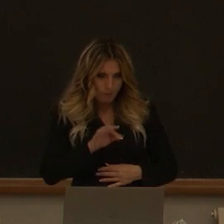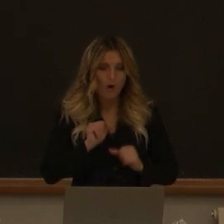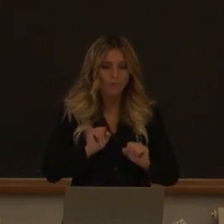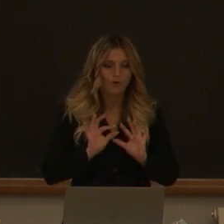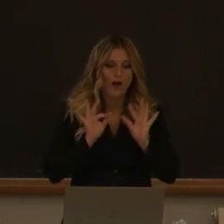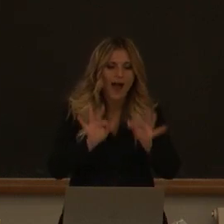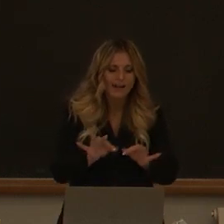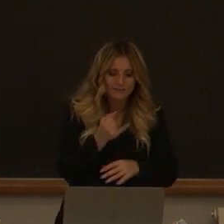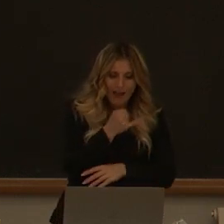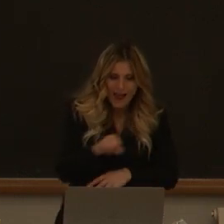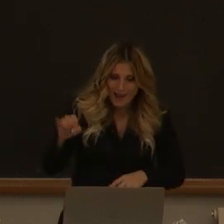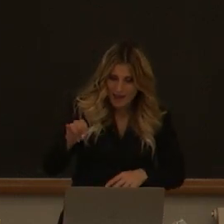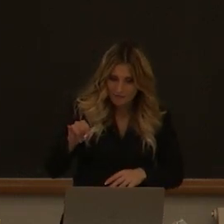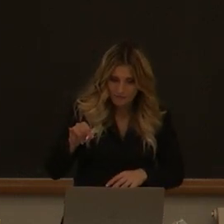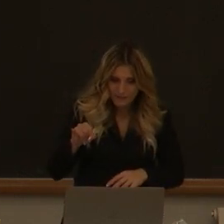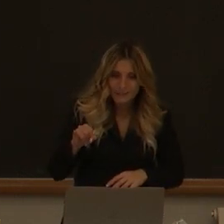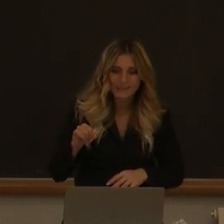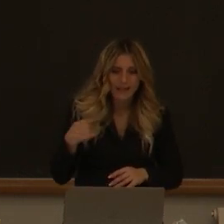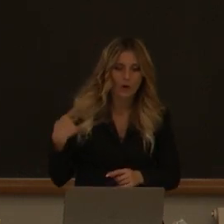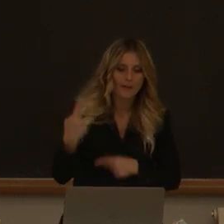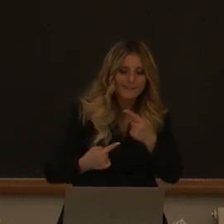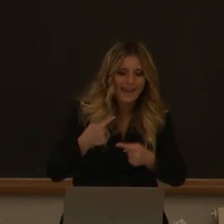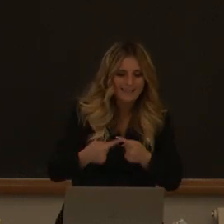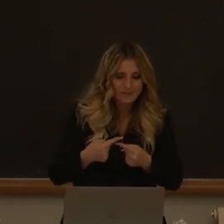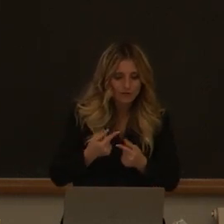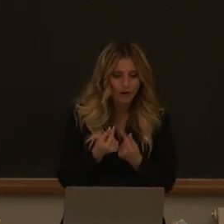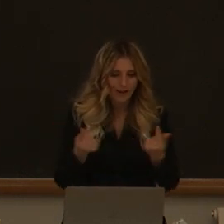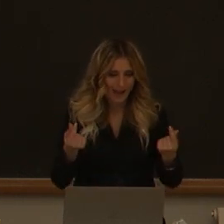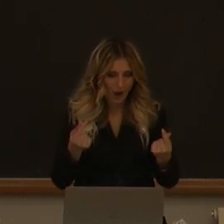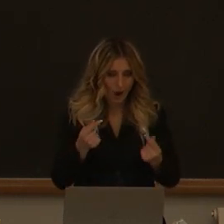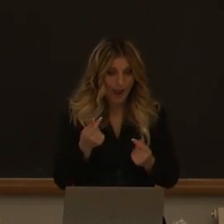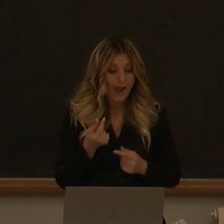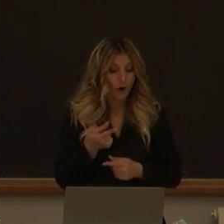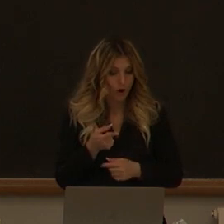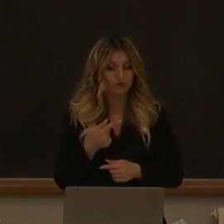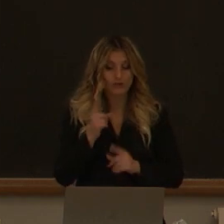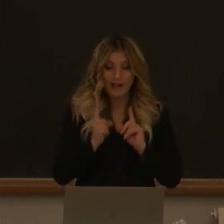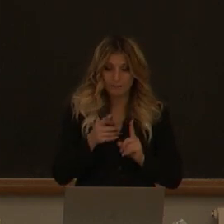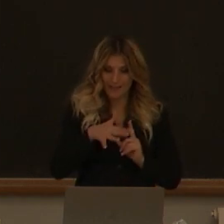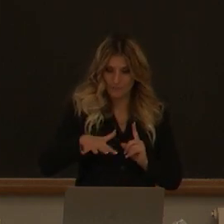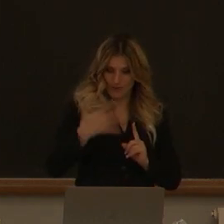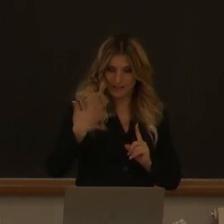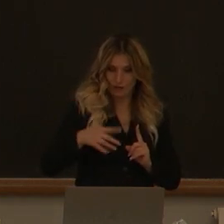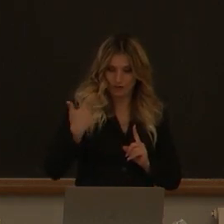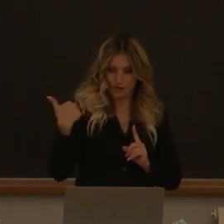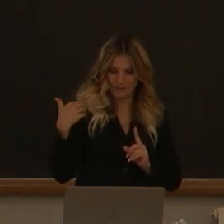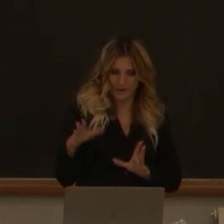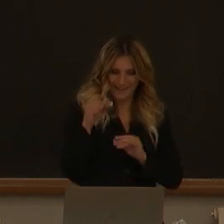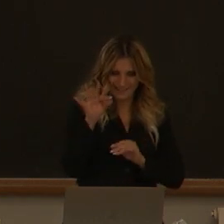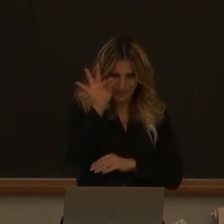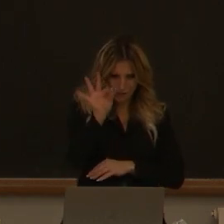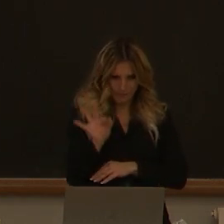arrivare a quella che è l'applicazione concreta della transizione ecologica, di cui queste politiche che ho cercato brevemente di